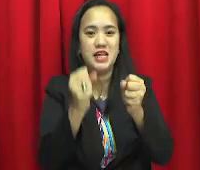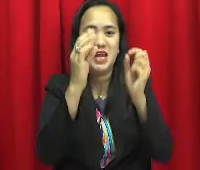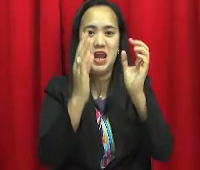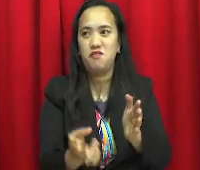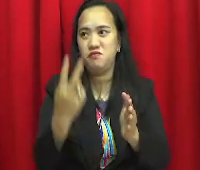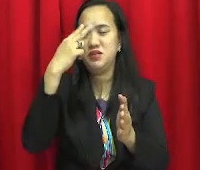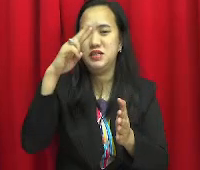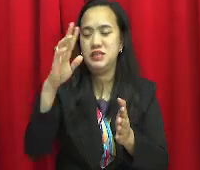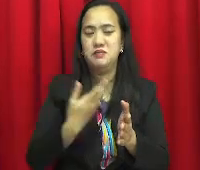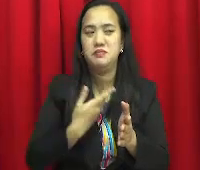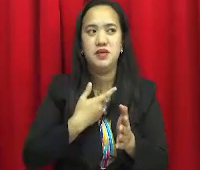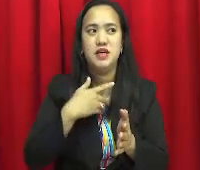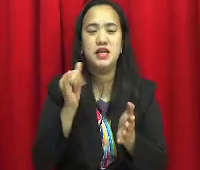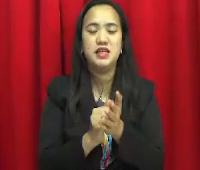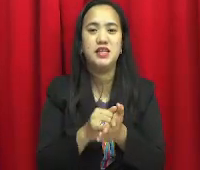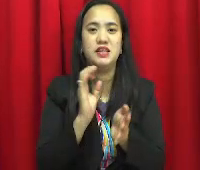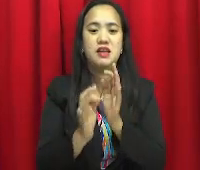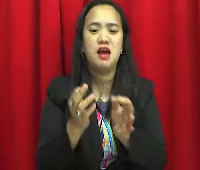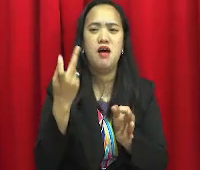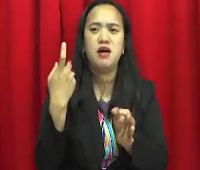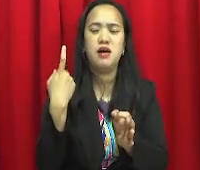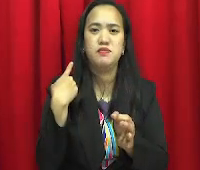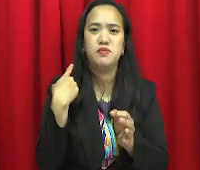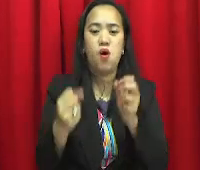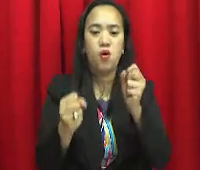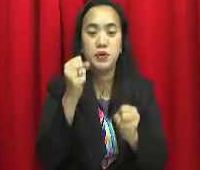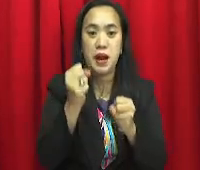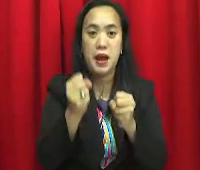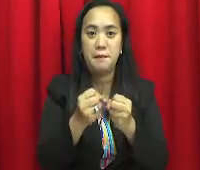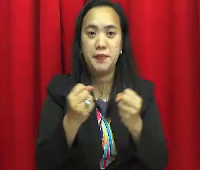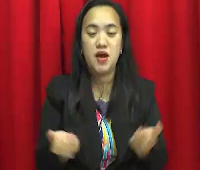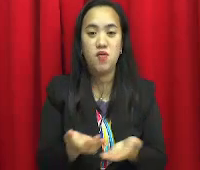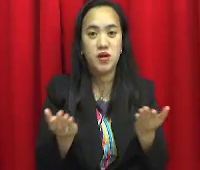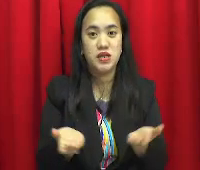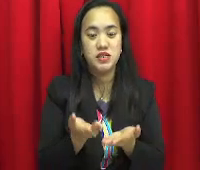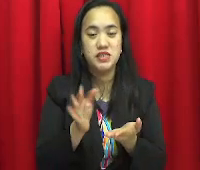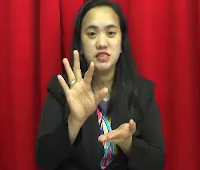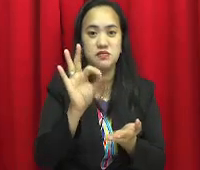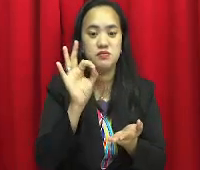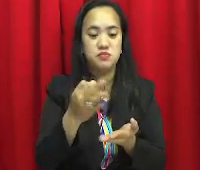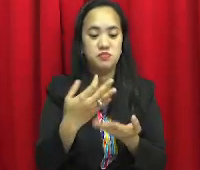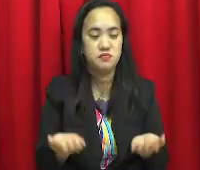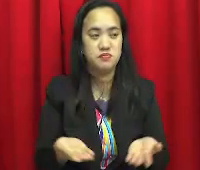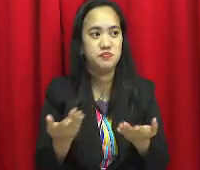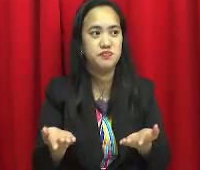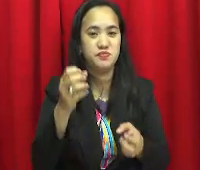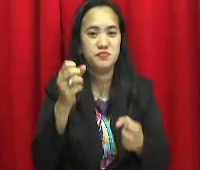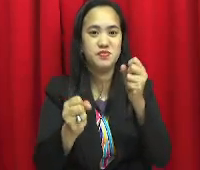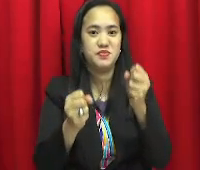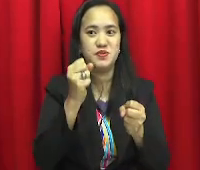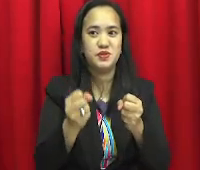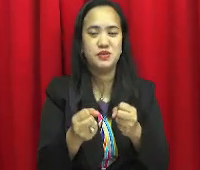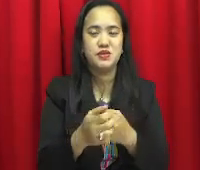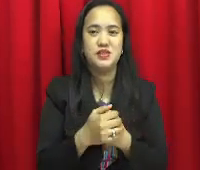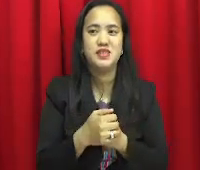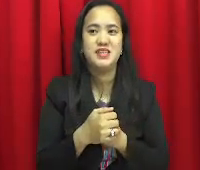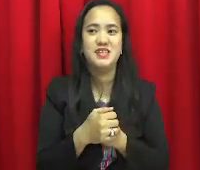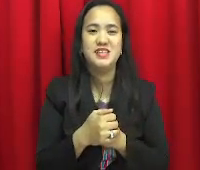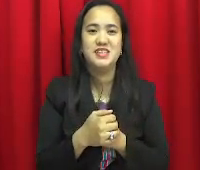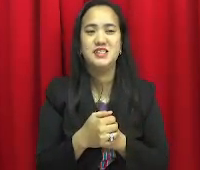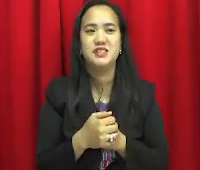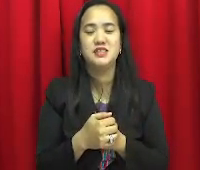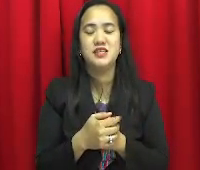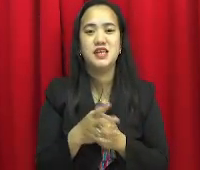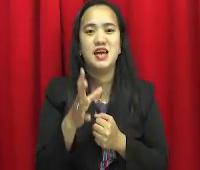pag nakikita ko, natatawa ako. Kasi pag nakita ko yung driver, talagang lingon siya ng lingon. Nasaan driver nito? You know?